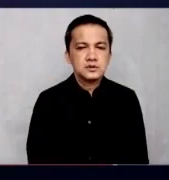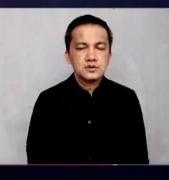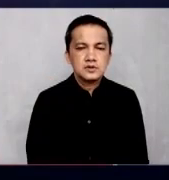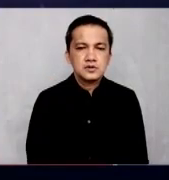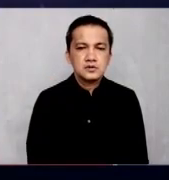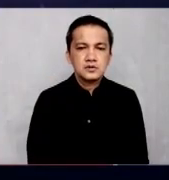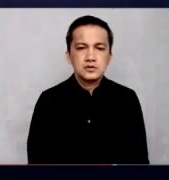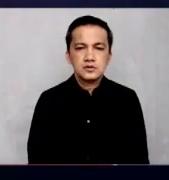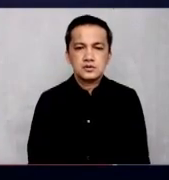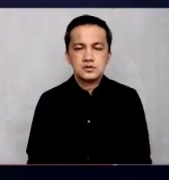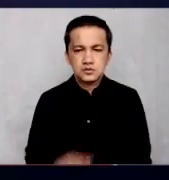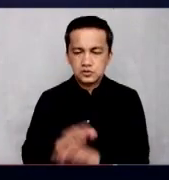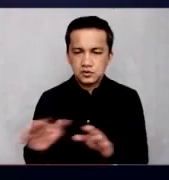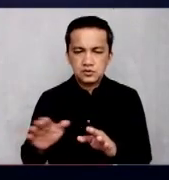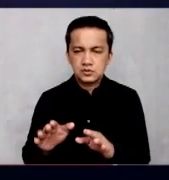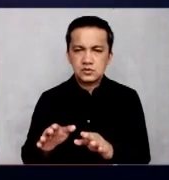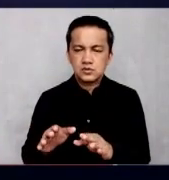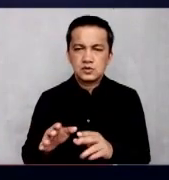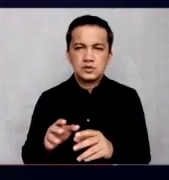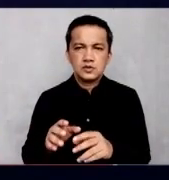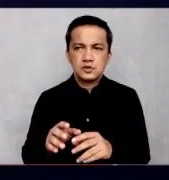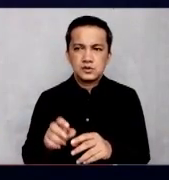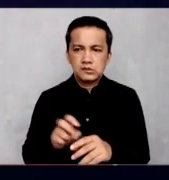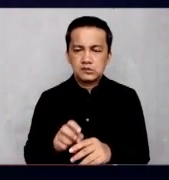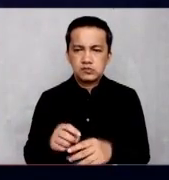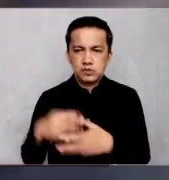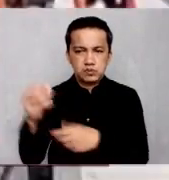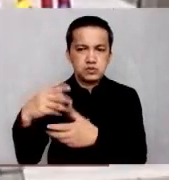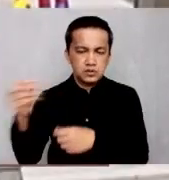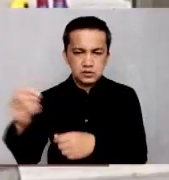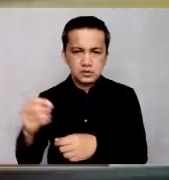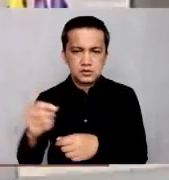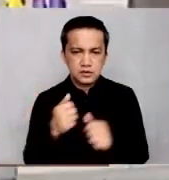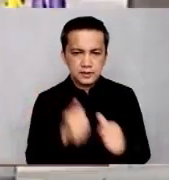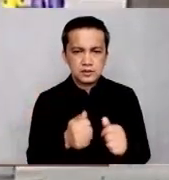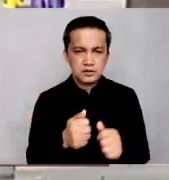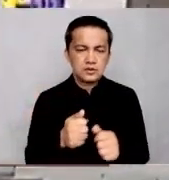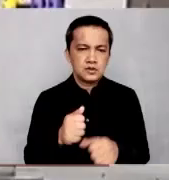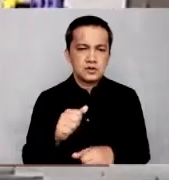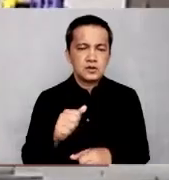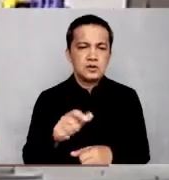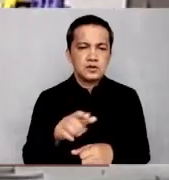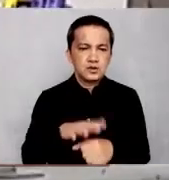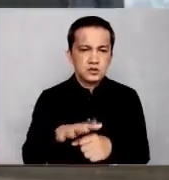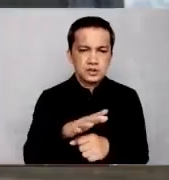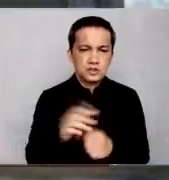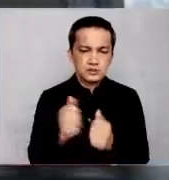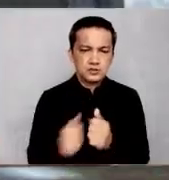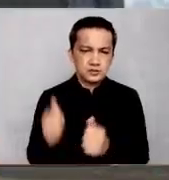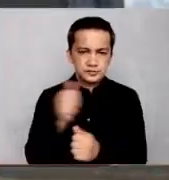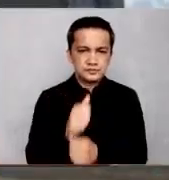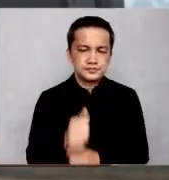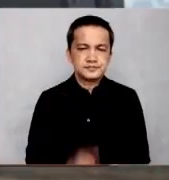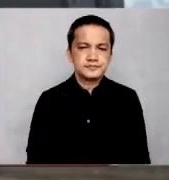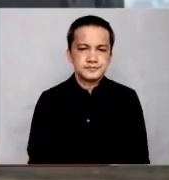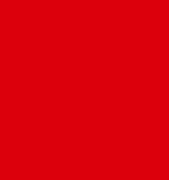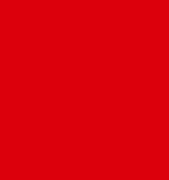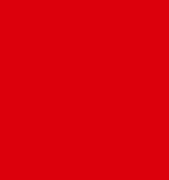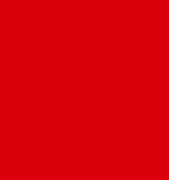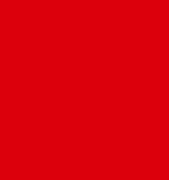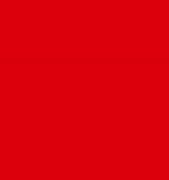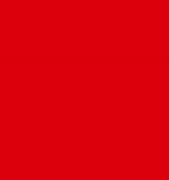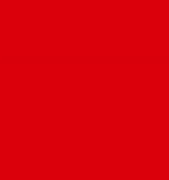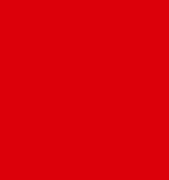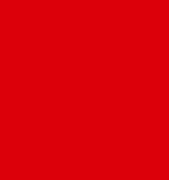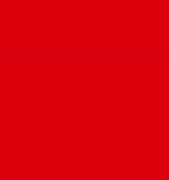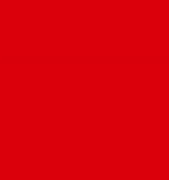don't undertake unnecessary travels and follow local authority. Nagbabalita mula sa frontline, Camille Samonte, News 5.